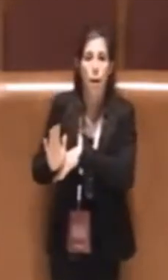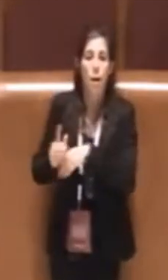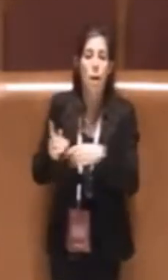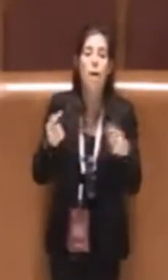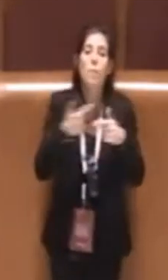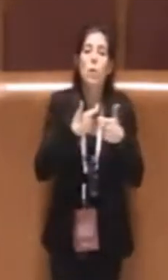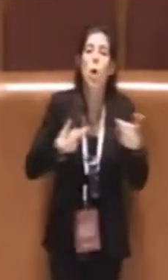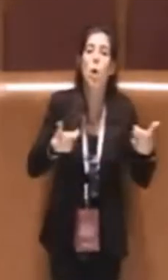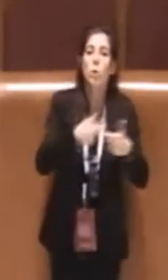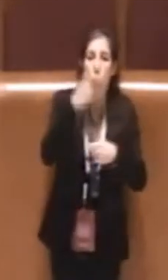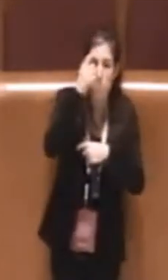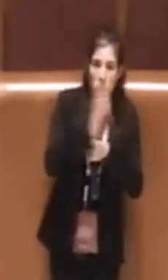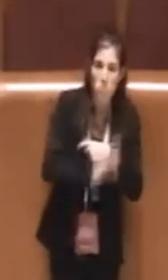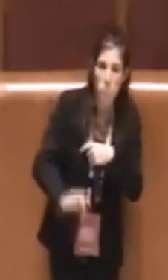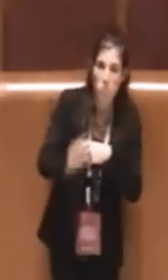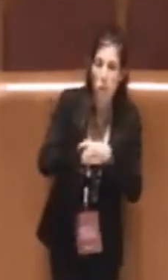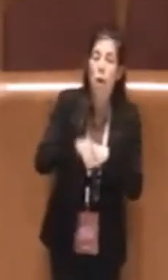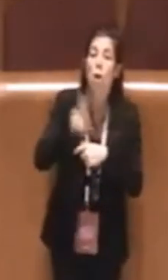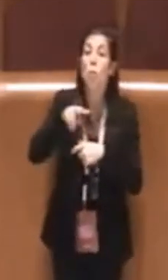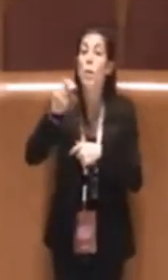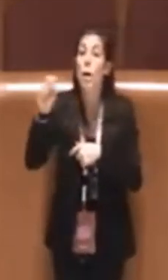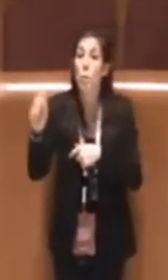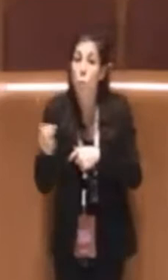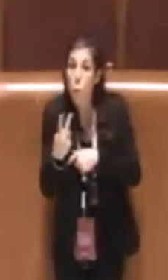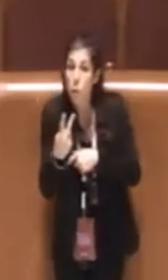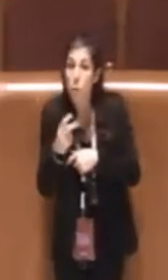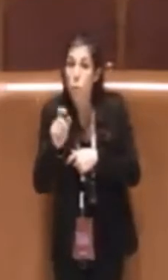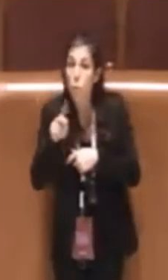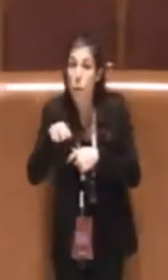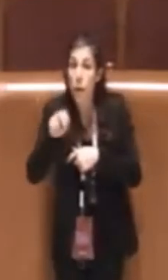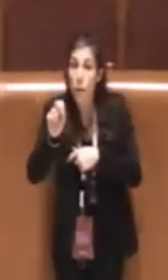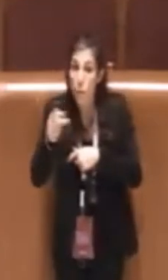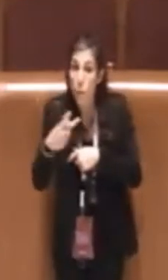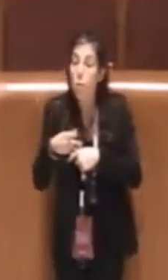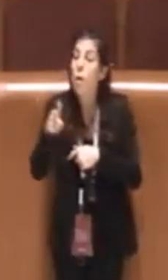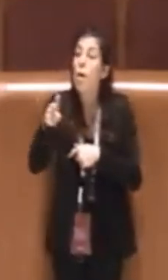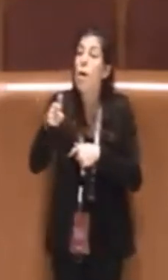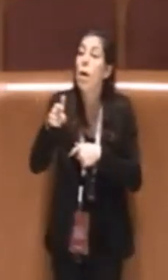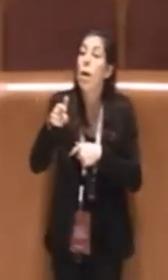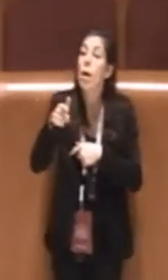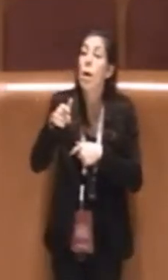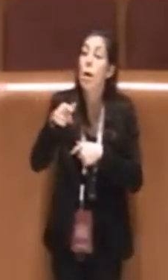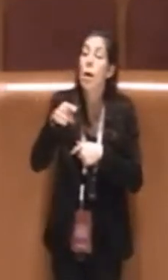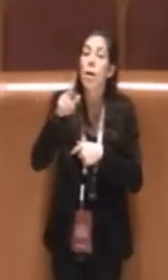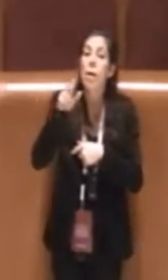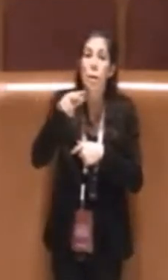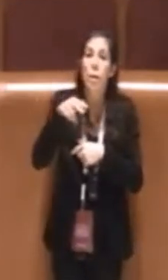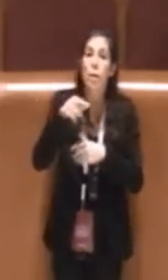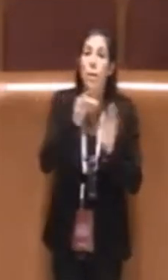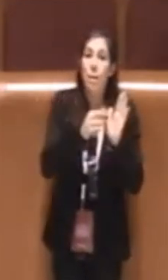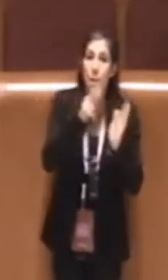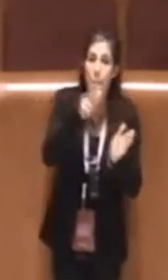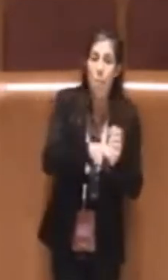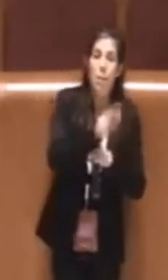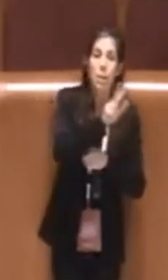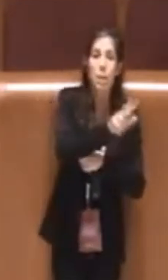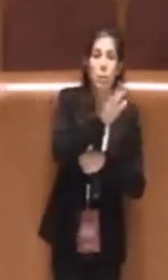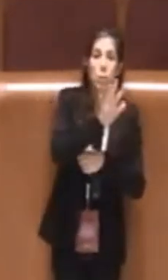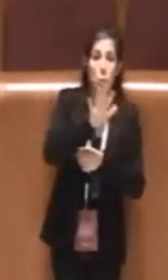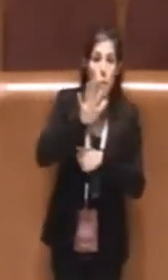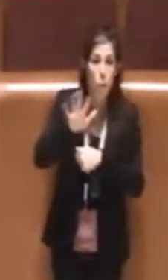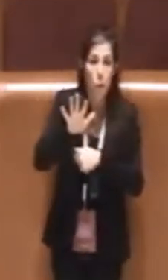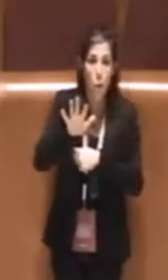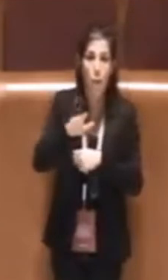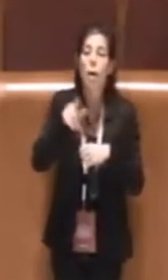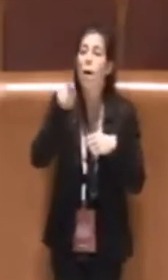Nel 2012, Figliomeni, la delibera sulle 355 viene depositata il 22 dicembre del 2012,